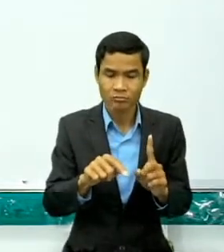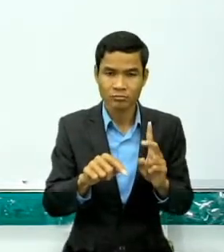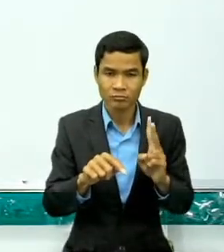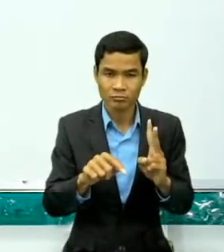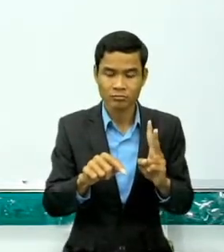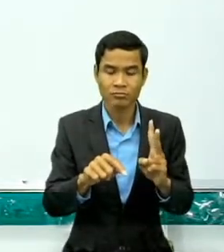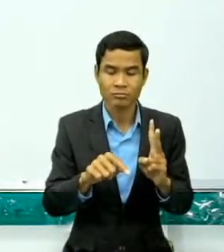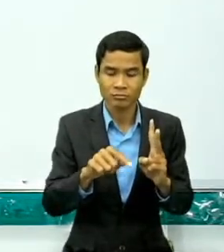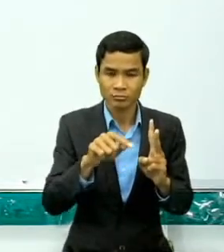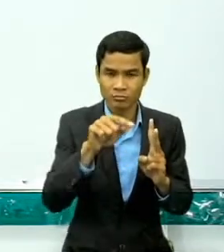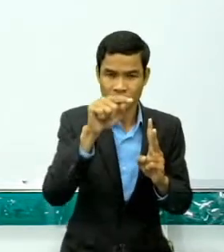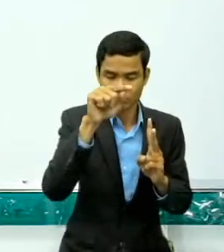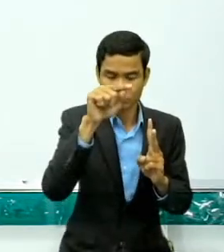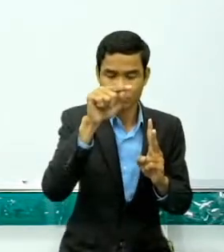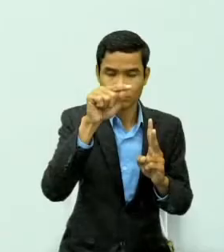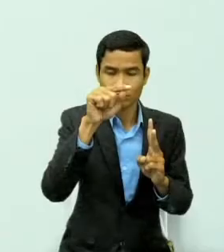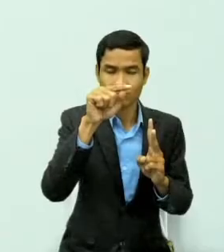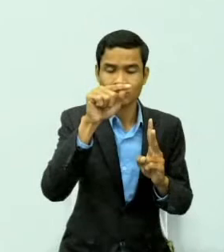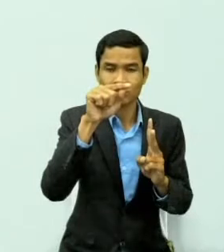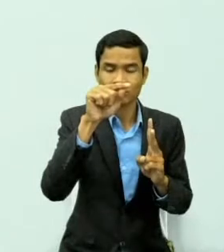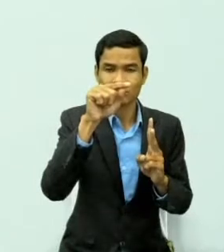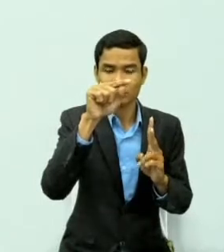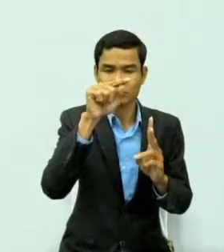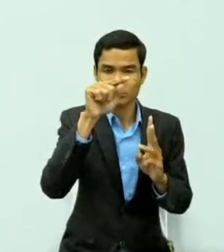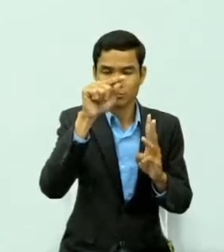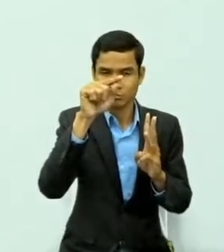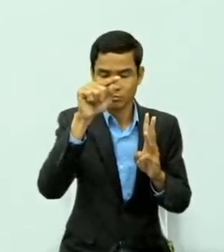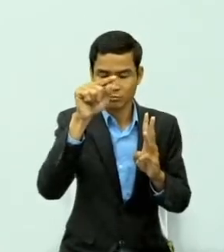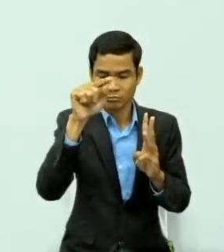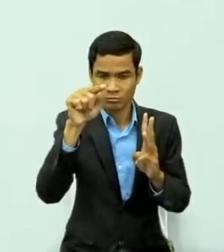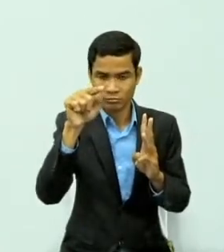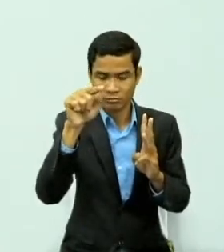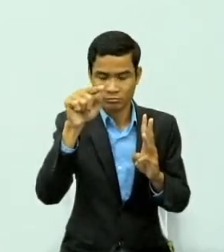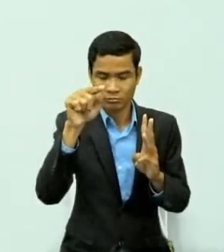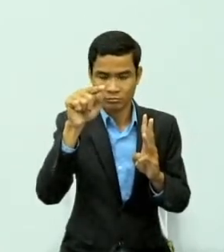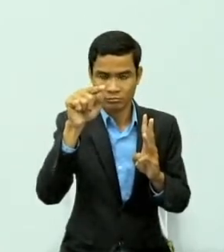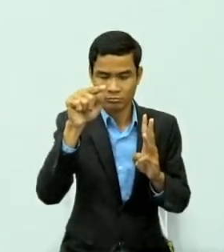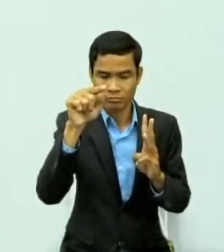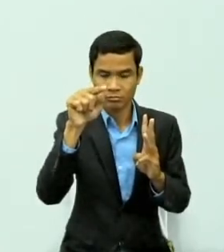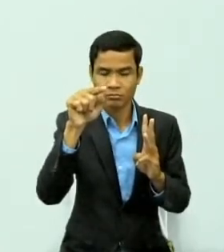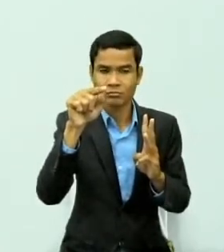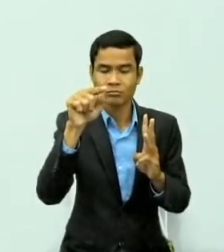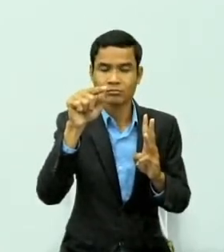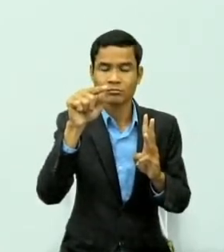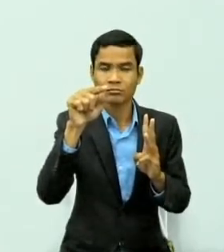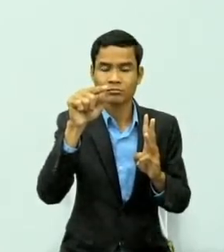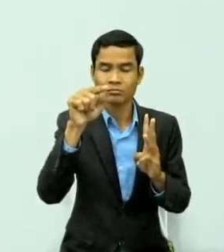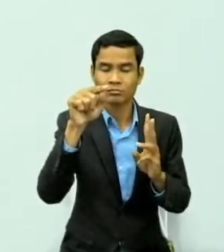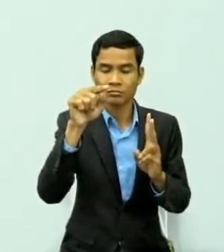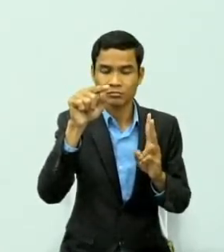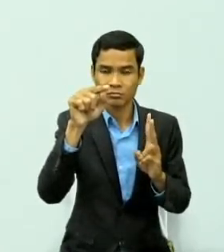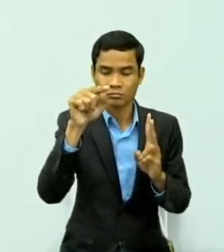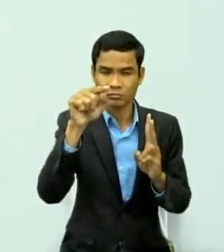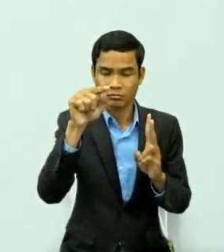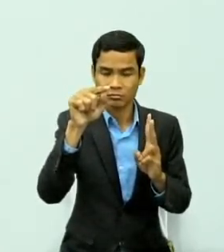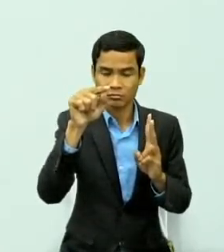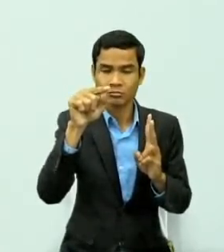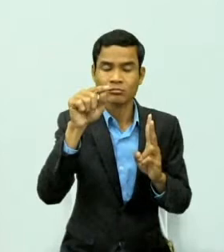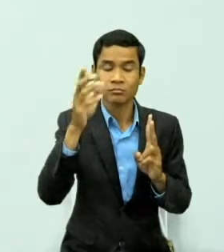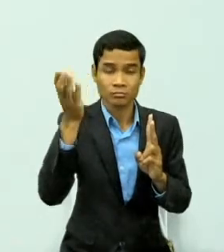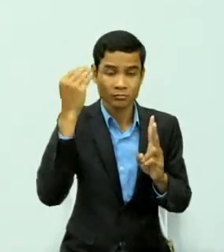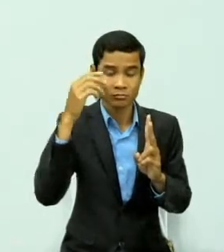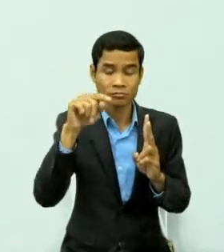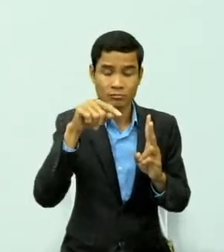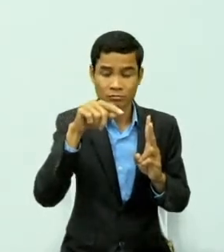ទី2ចាបន្តកាច់ចានេះបន្តកាច់ដែលយើងបានរៀនកាលពីថ្ងៃមុន